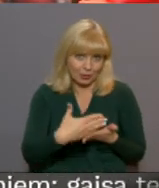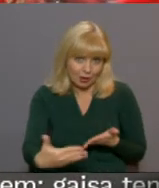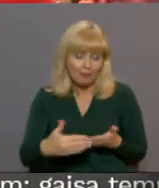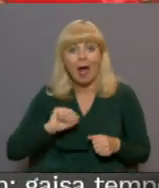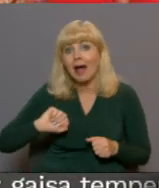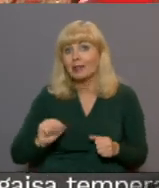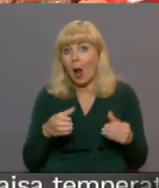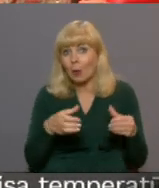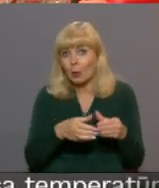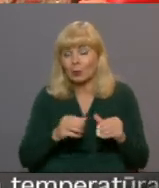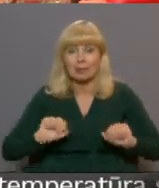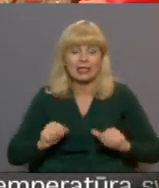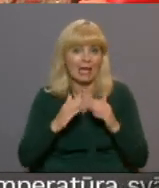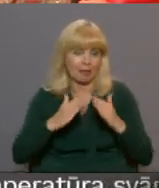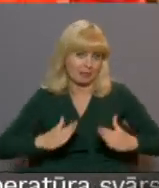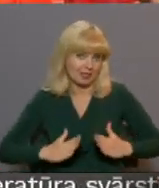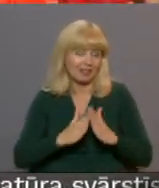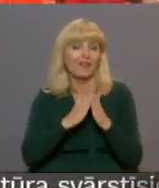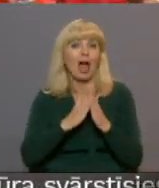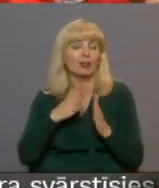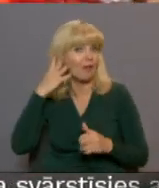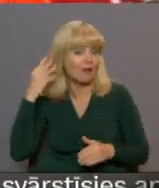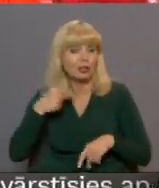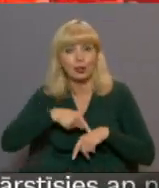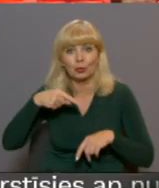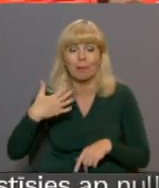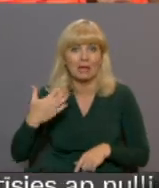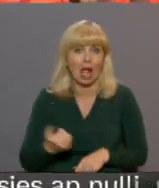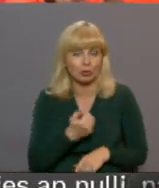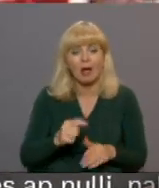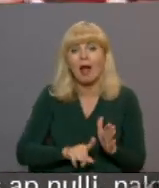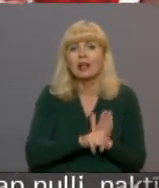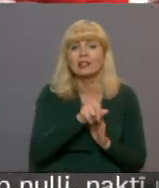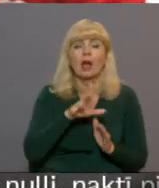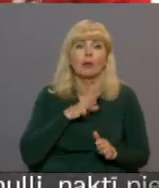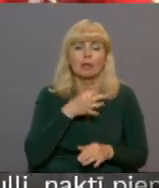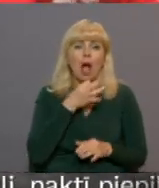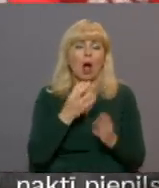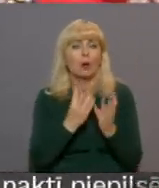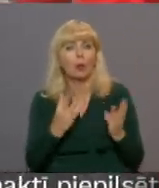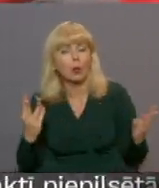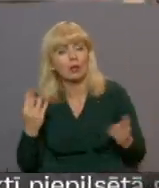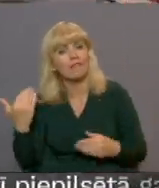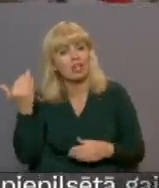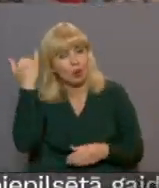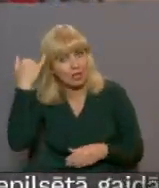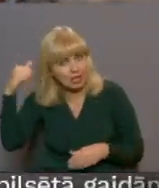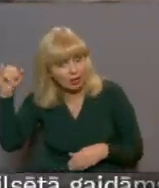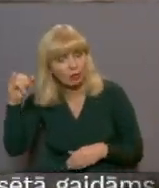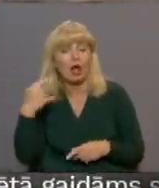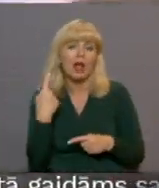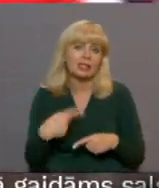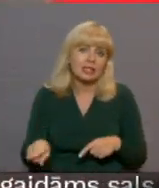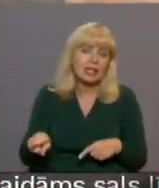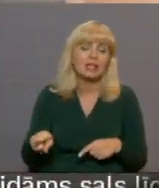draugu grupa sevī Ziemassvētku vecīšu aicinājumu jūt jau 5. Gadu. Sākotnēji tā bija skora dalībnieku mirkļa ideja, vēlāk apaugusi ar citiem